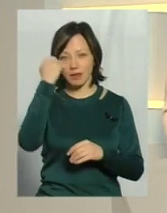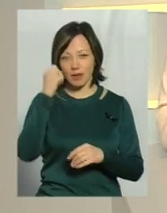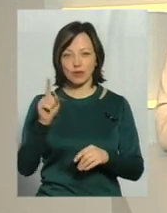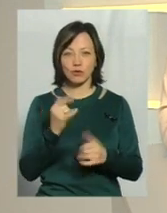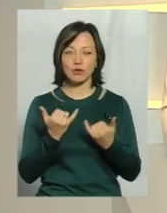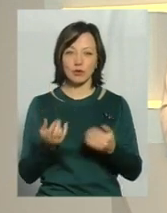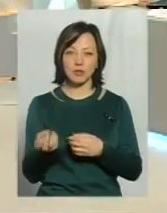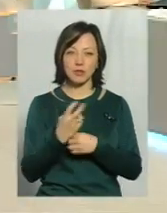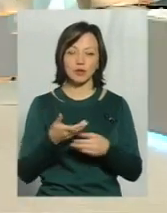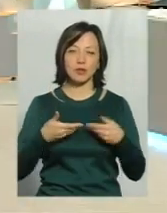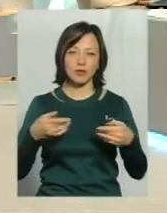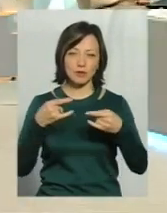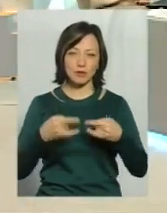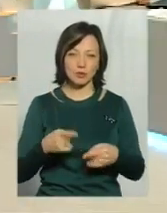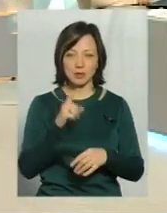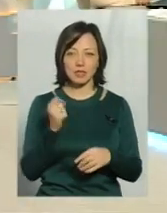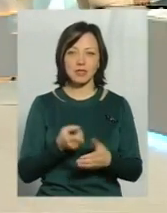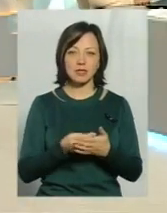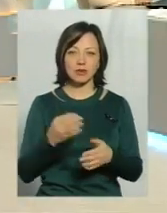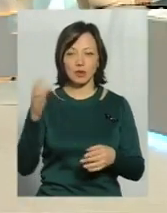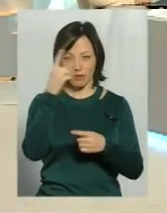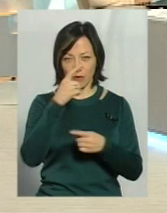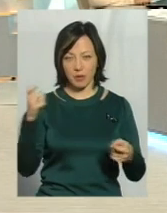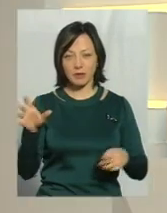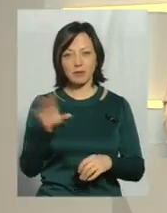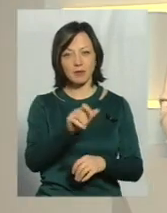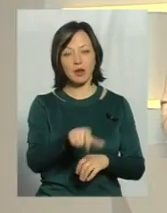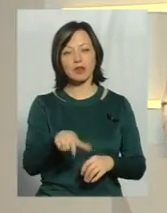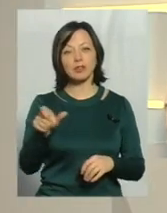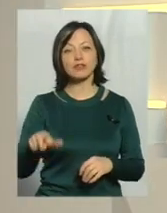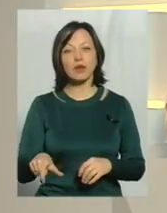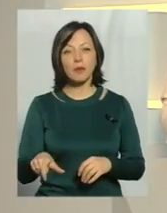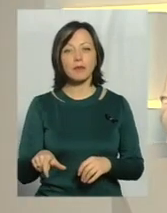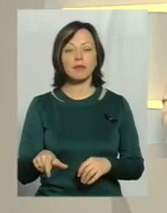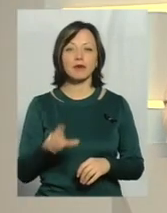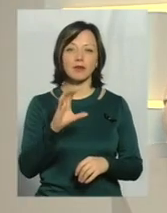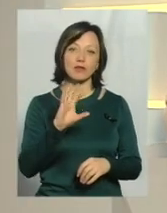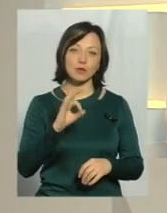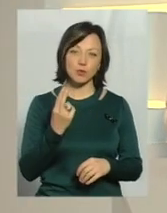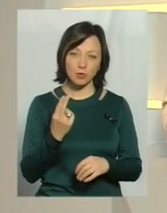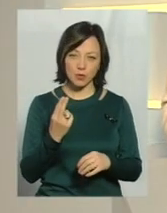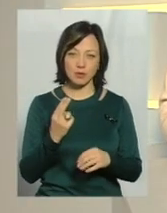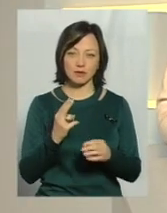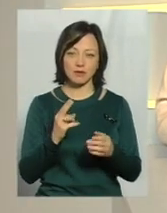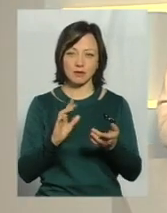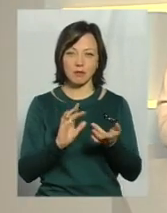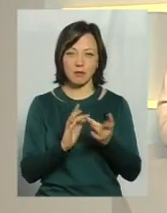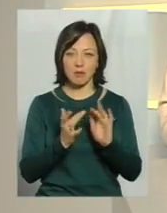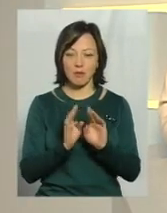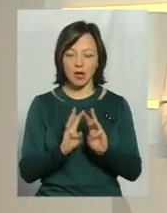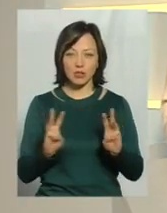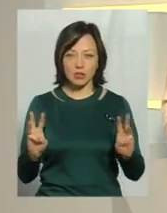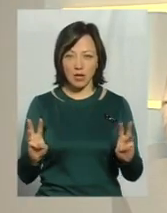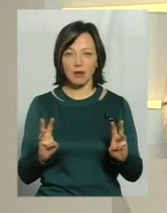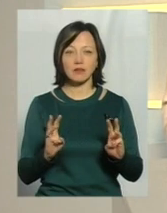дуже, що сьогодні прийшли до нас в студію за цінну інформацію усім глядачам і у соцмережах, і тебе, шановний